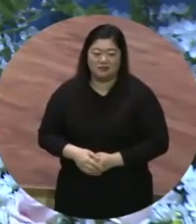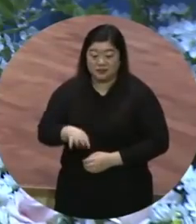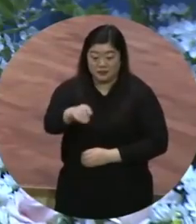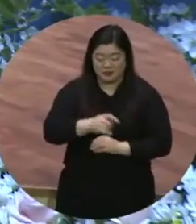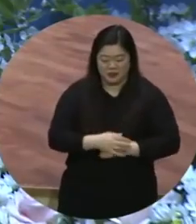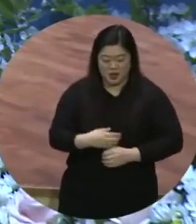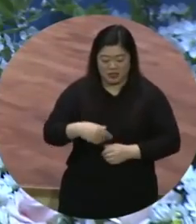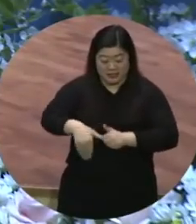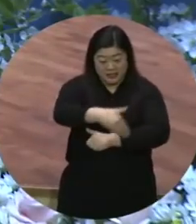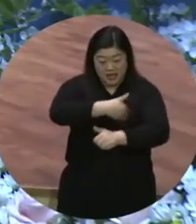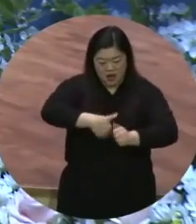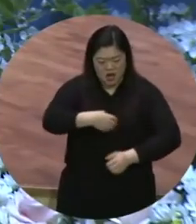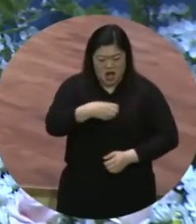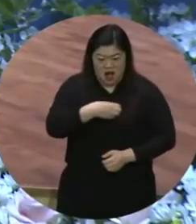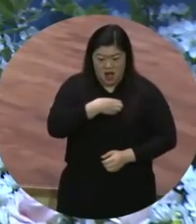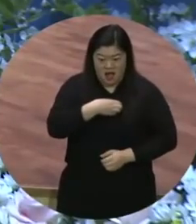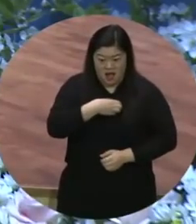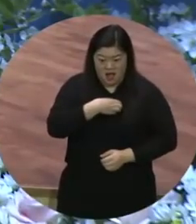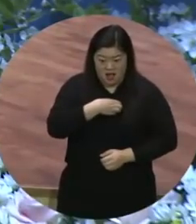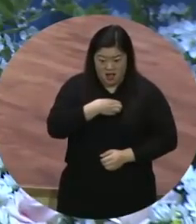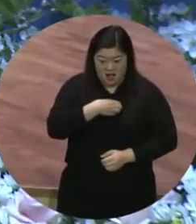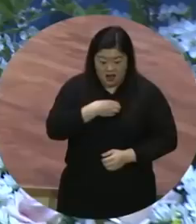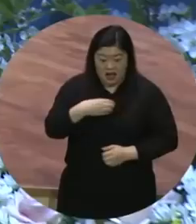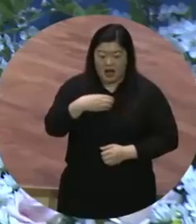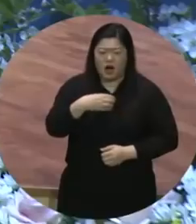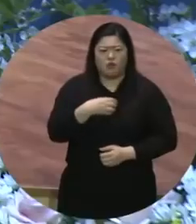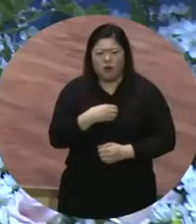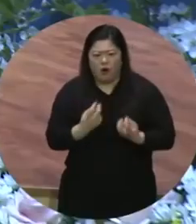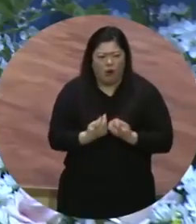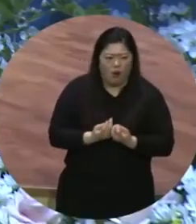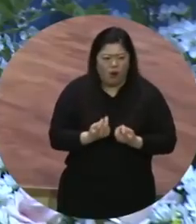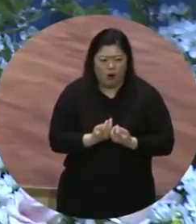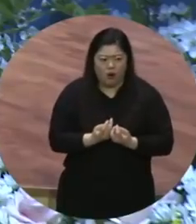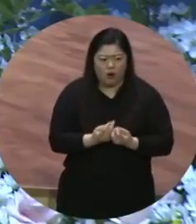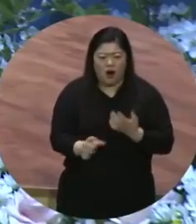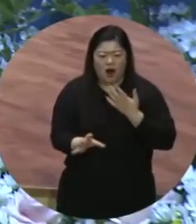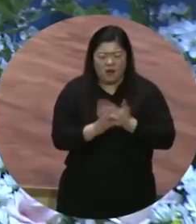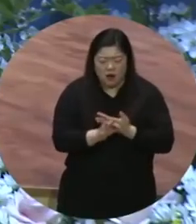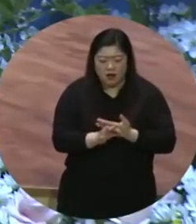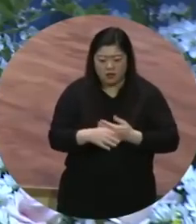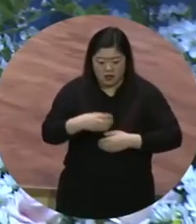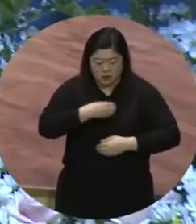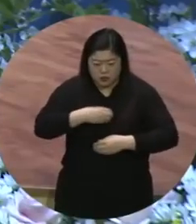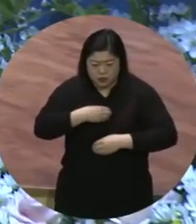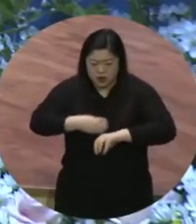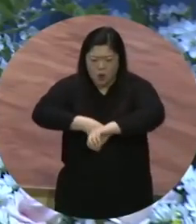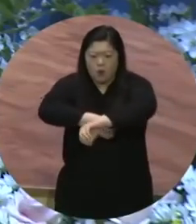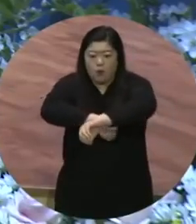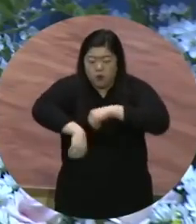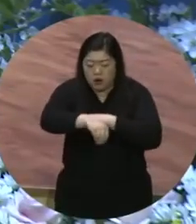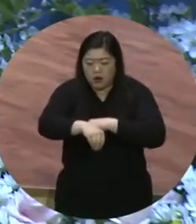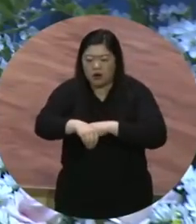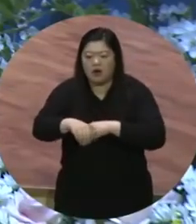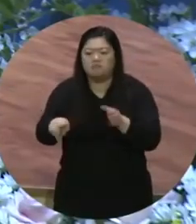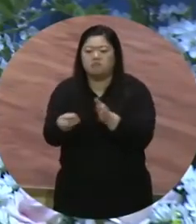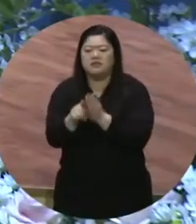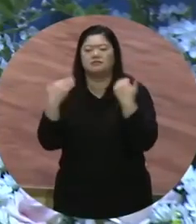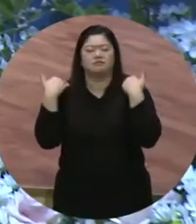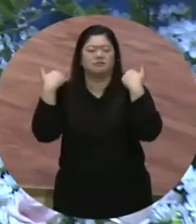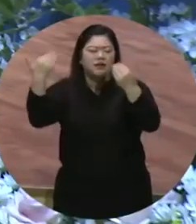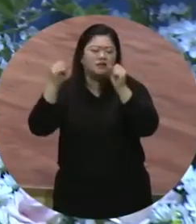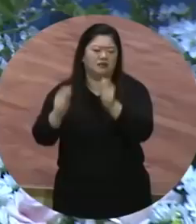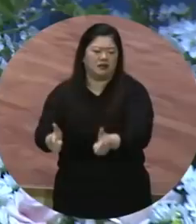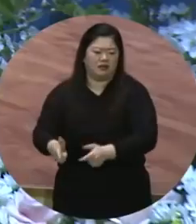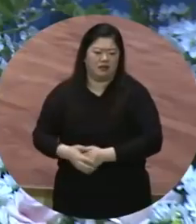위기는 시득 정글을 얻는 여러분 통로인 줄 믿으시기 바랍니다. 갈등은 갱신의